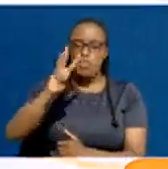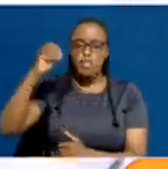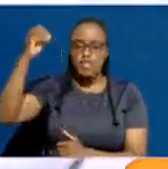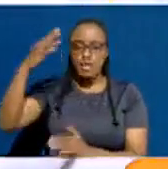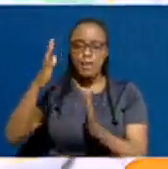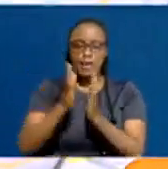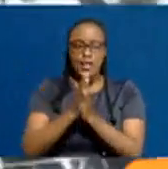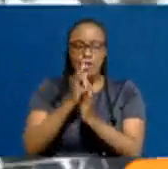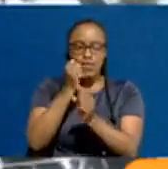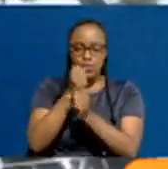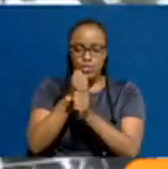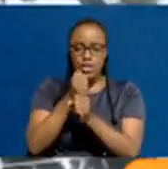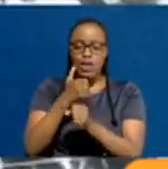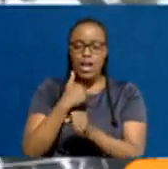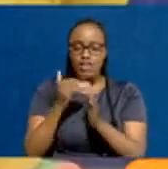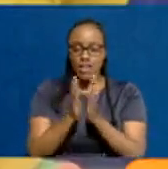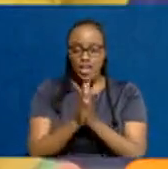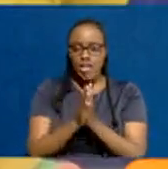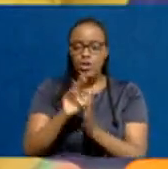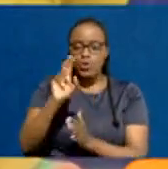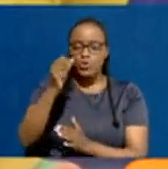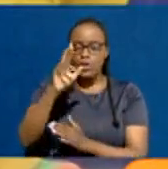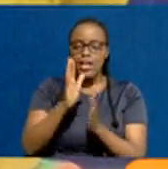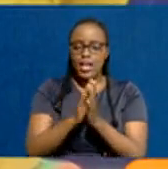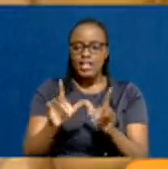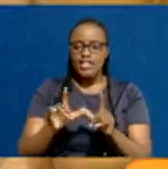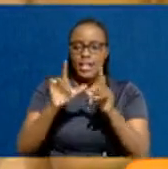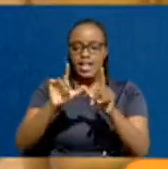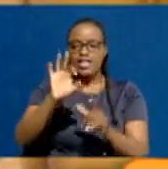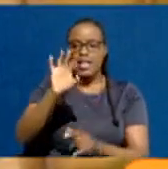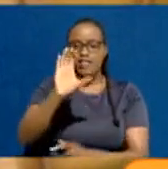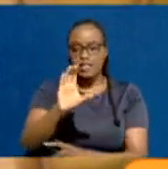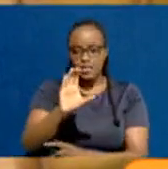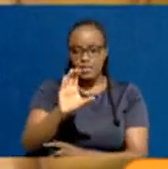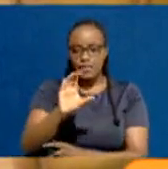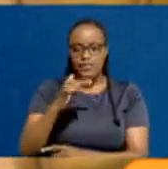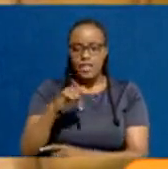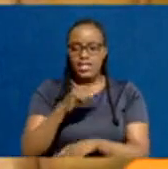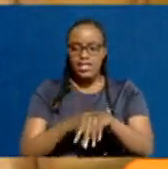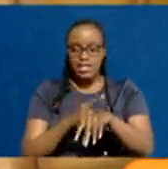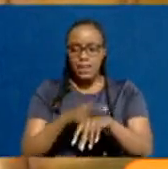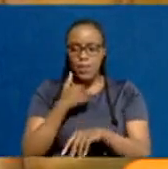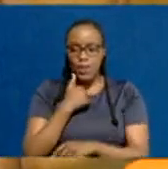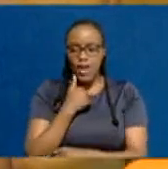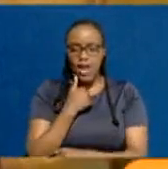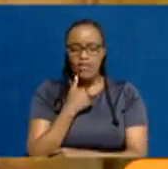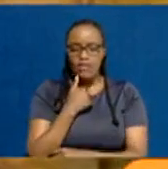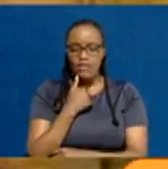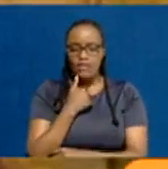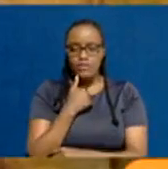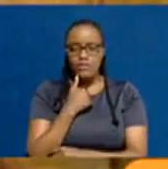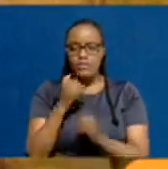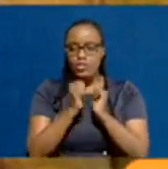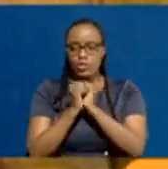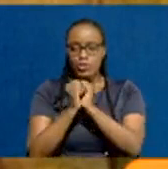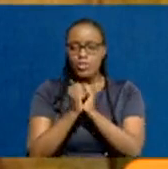AFC Leopards, Sony Sugar, Ushuru FC na kisha Talanta FC. Tulijua tu ni kitu mimi na yetu